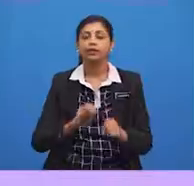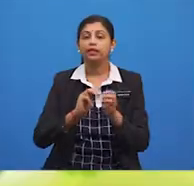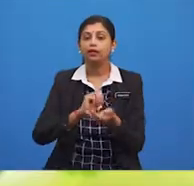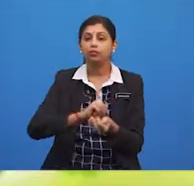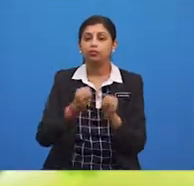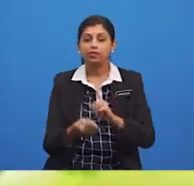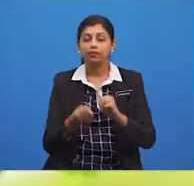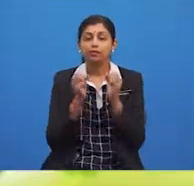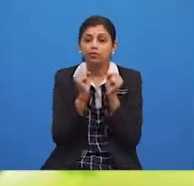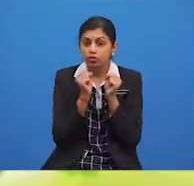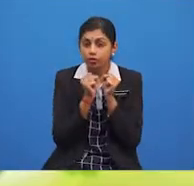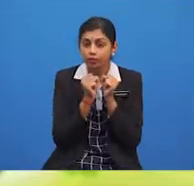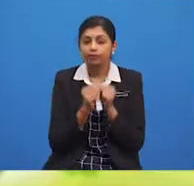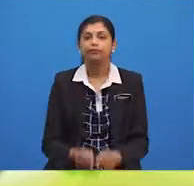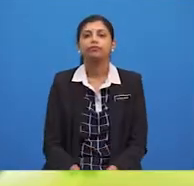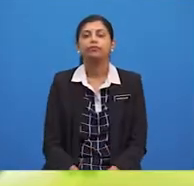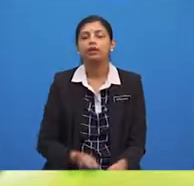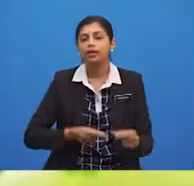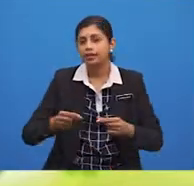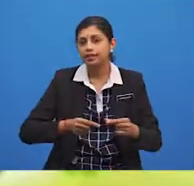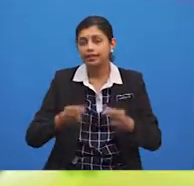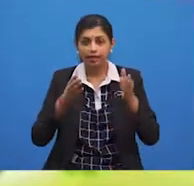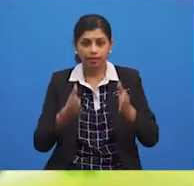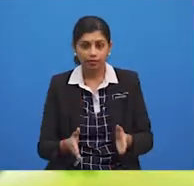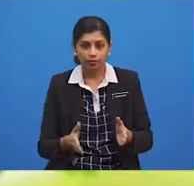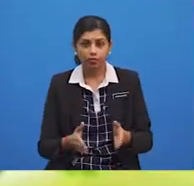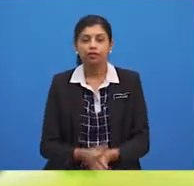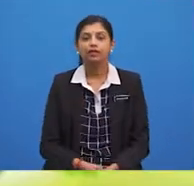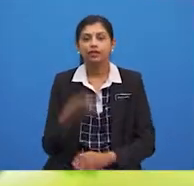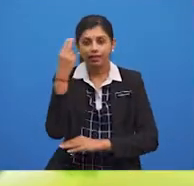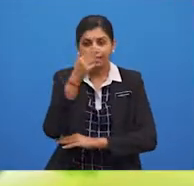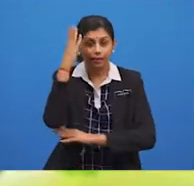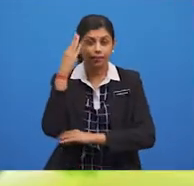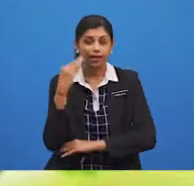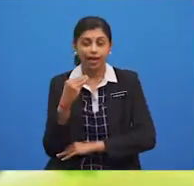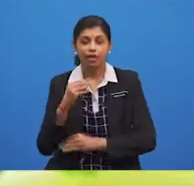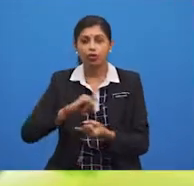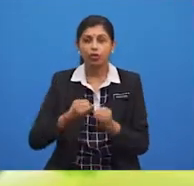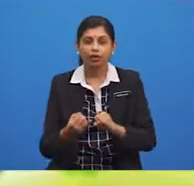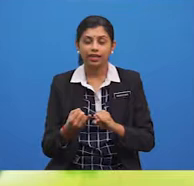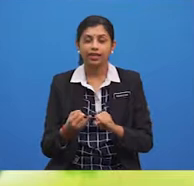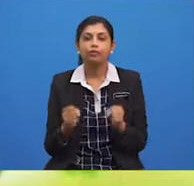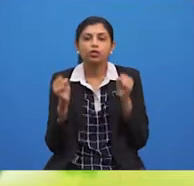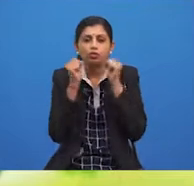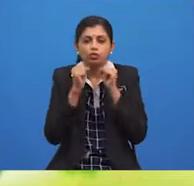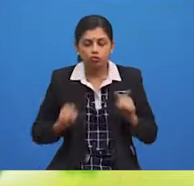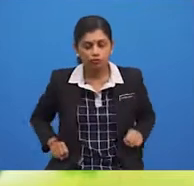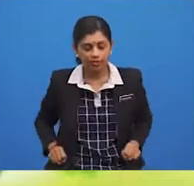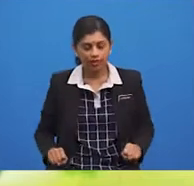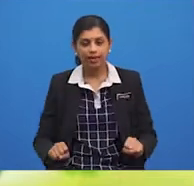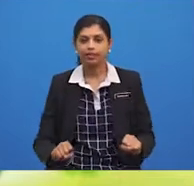sejuk. Kegiatan manusia terhadap pengaruh iklim sejuk sederhana